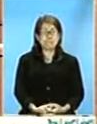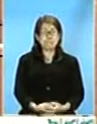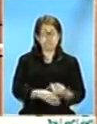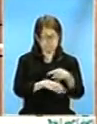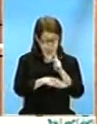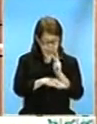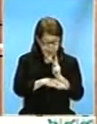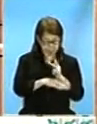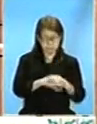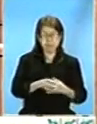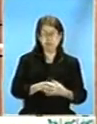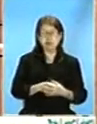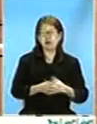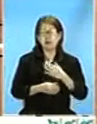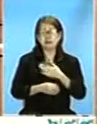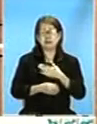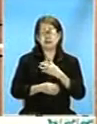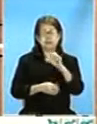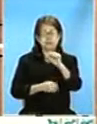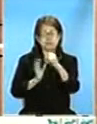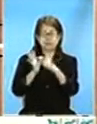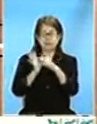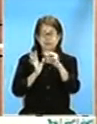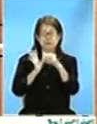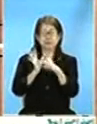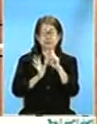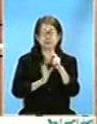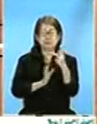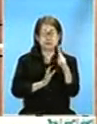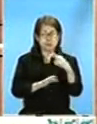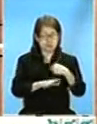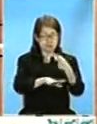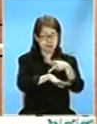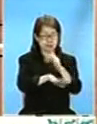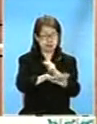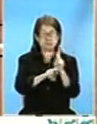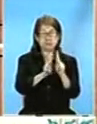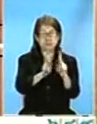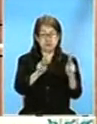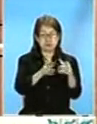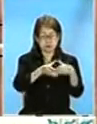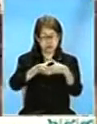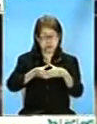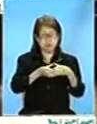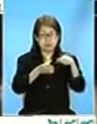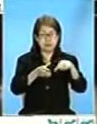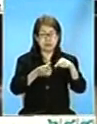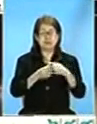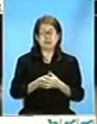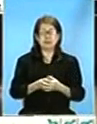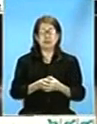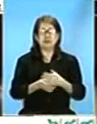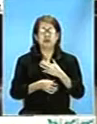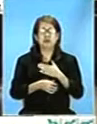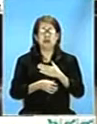ท่านประธานรัฐสภาที่เคารพครับกับผมสามารถแก้วมีชัยในฐานะประธานกรรมาธิการครับก่อนอื่นก็